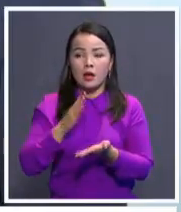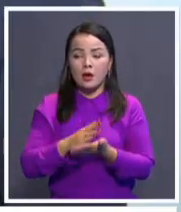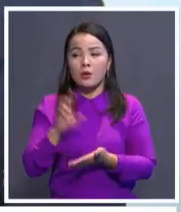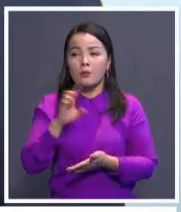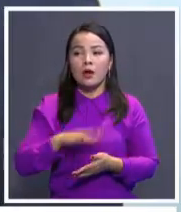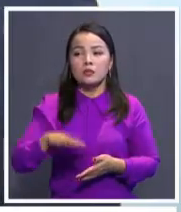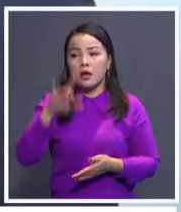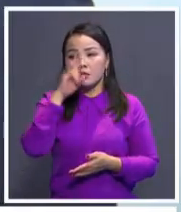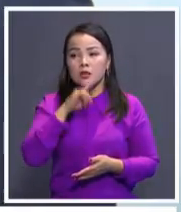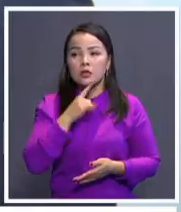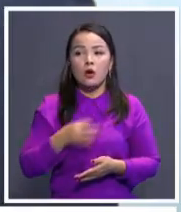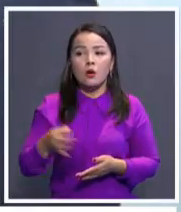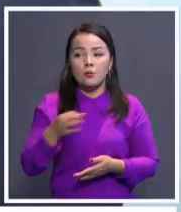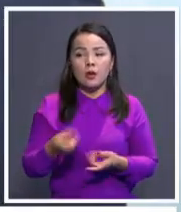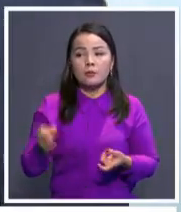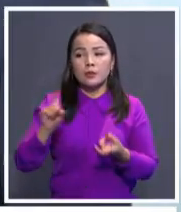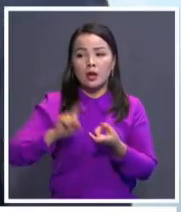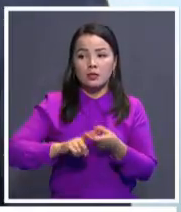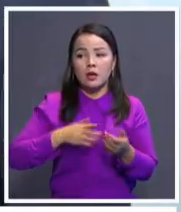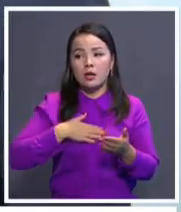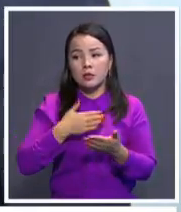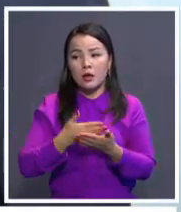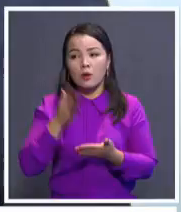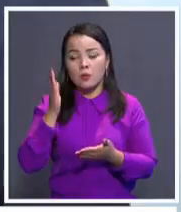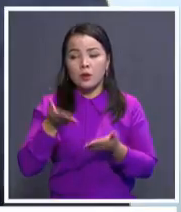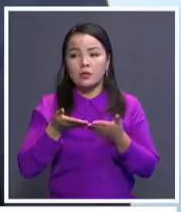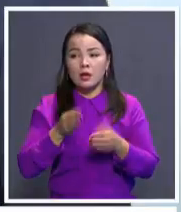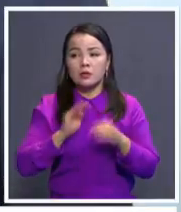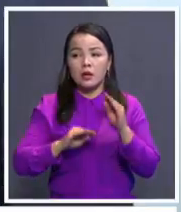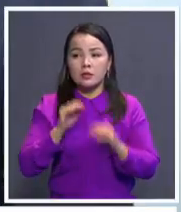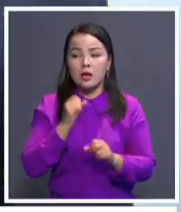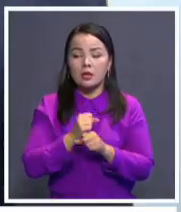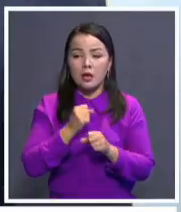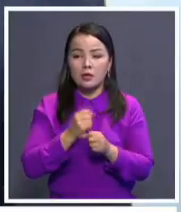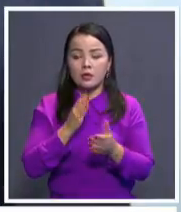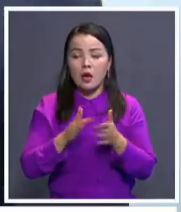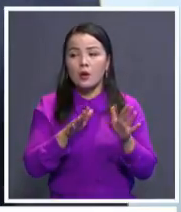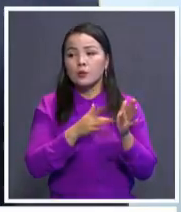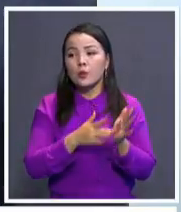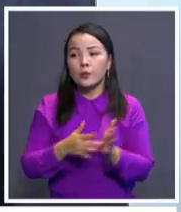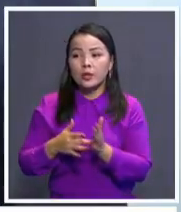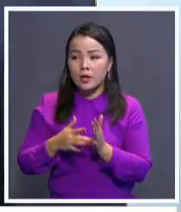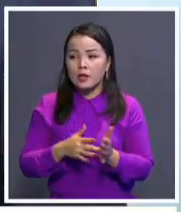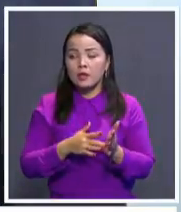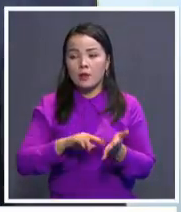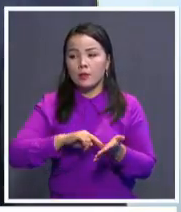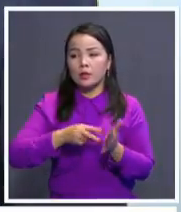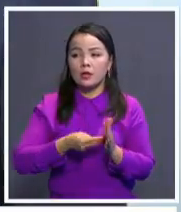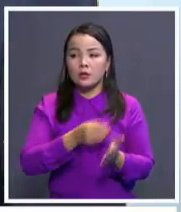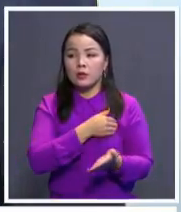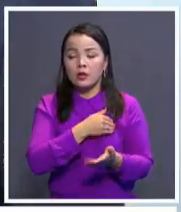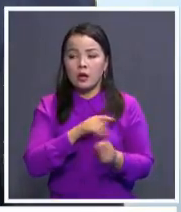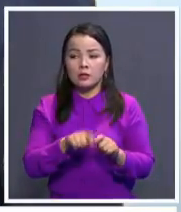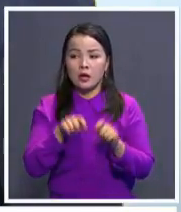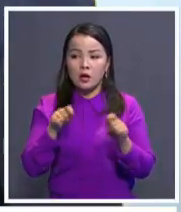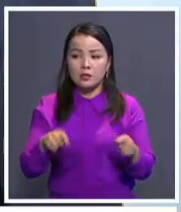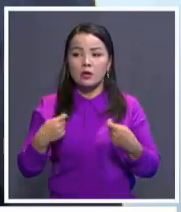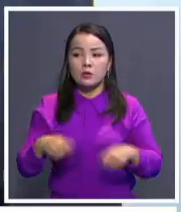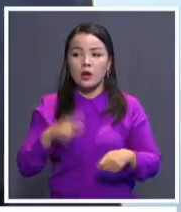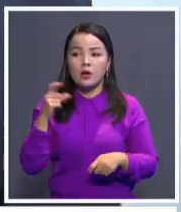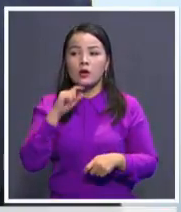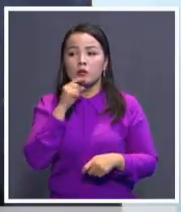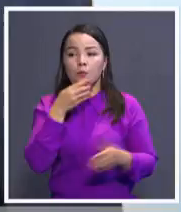Батыс Қазақстан облысымен байланыс бекей түспек. Атап айтқанда кеме жасау үстінде, туризм саласында өзара тәжірибе алмасуды көздеп отырмыз. Алдағы уақытта